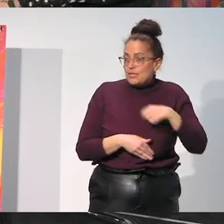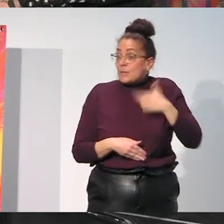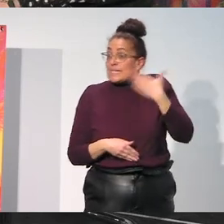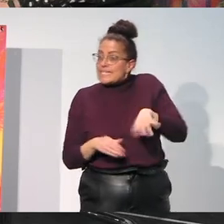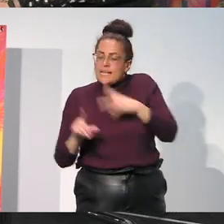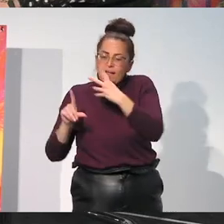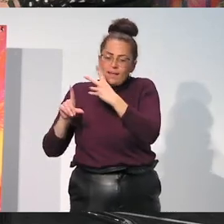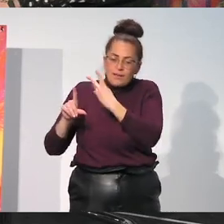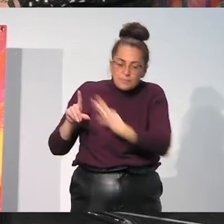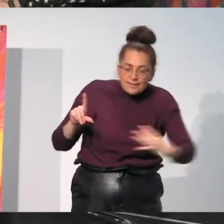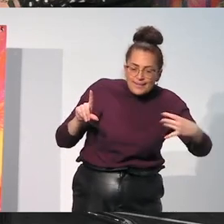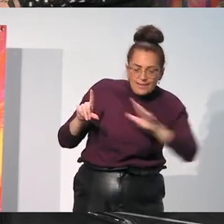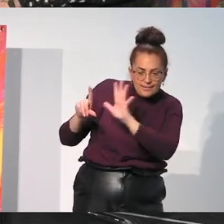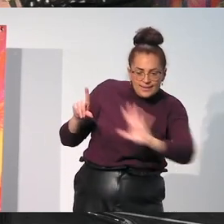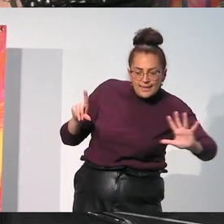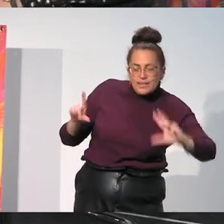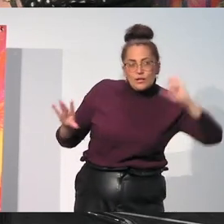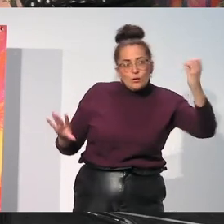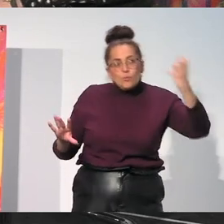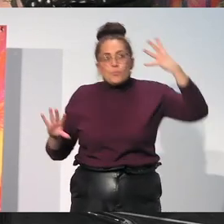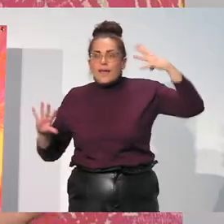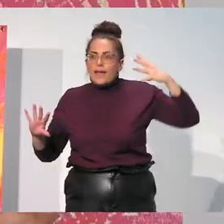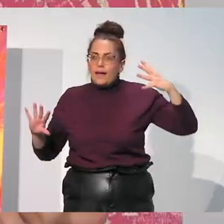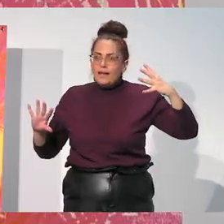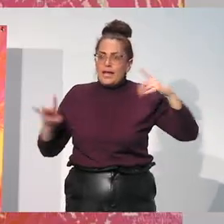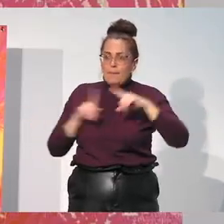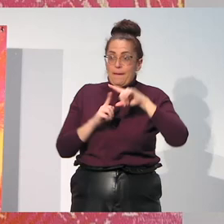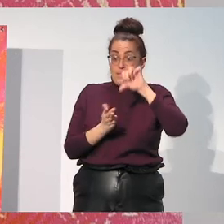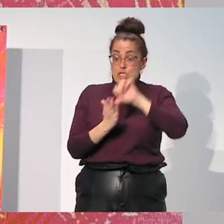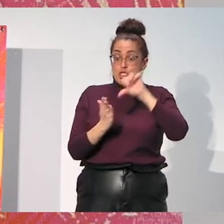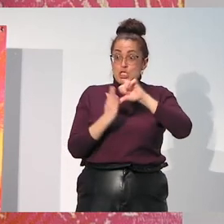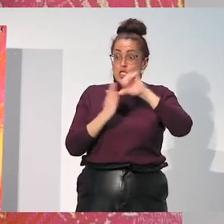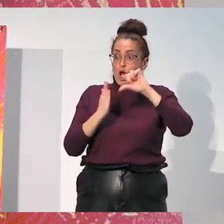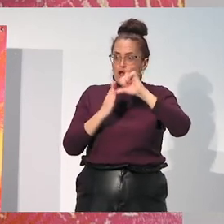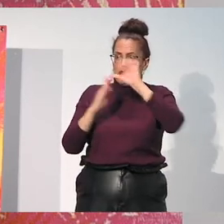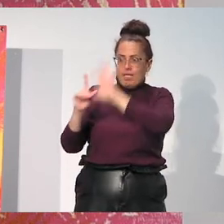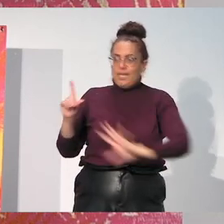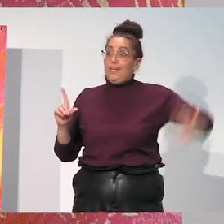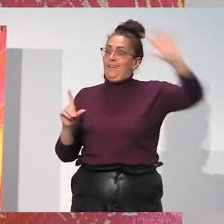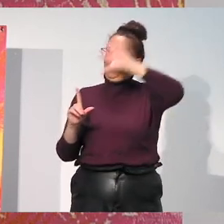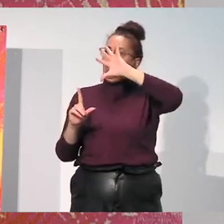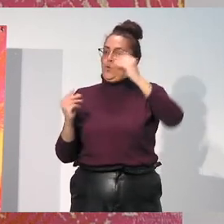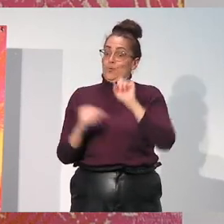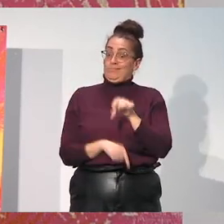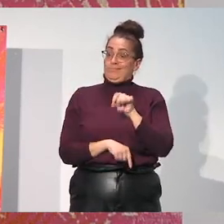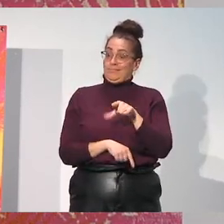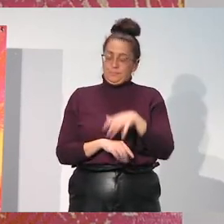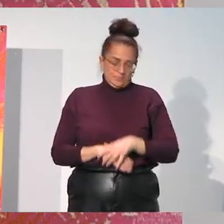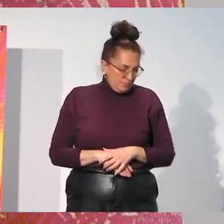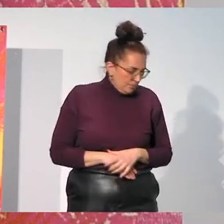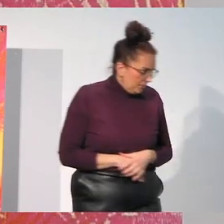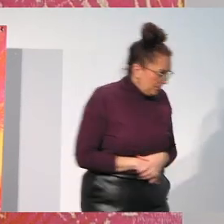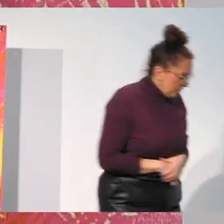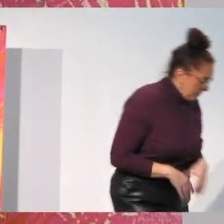et d'un point de vue aussi du point de vue de la lumière. Cette idée, cette hypothèse que j'ai formulée dans mon livre, en fait je la reprends et je